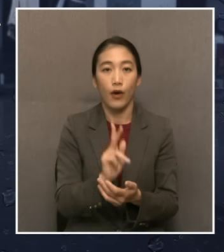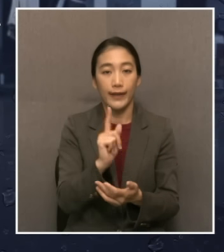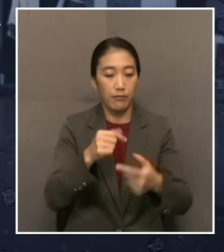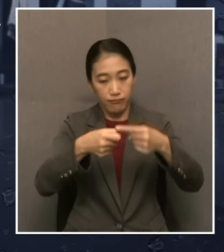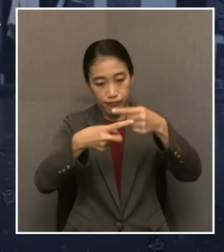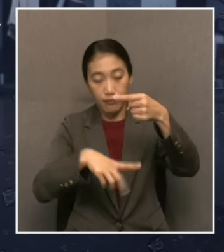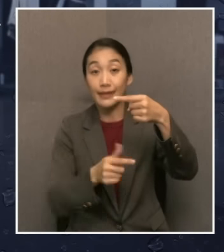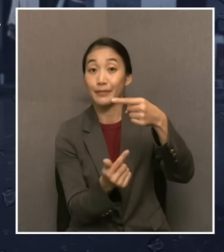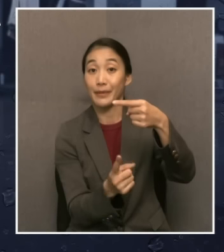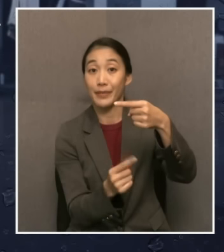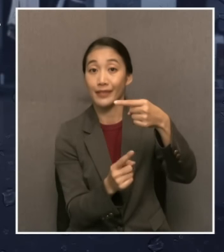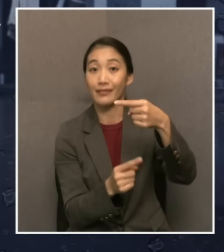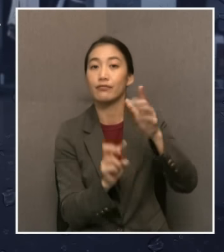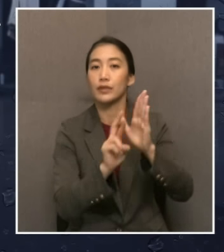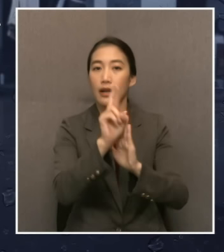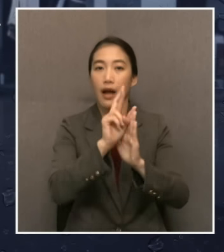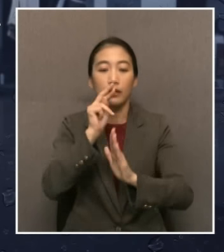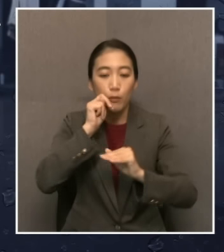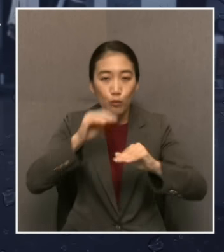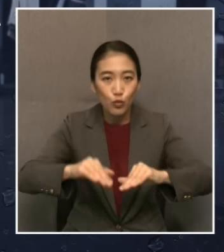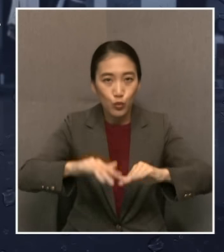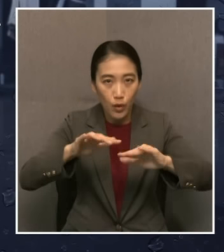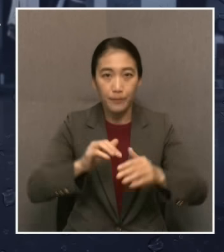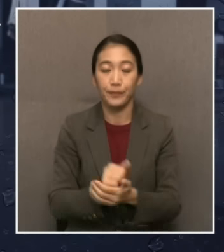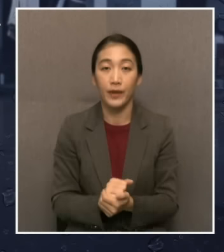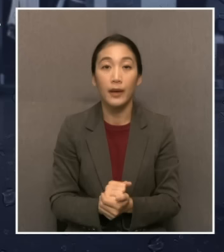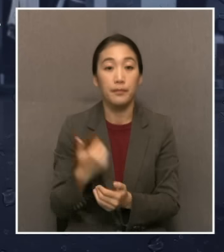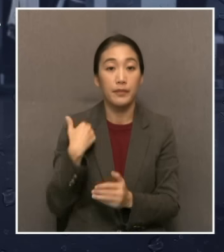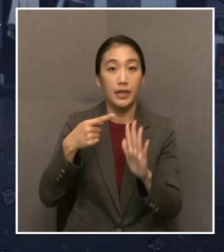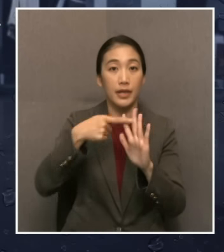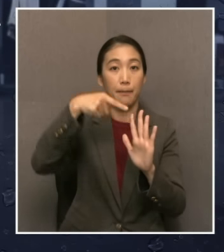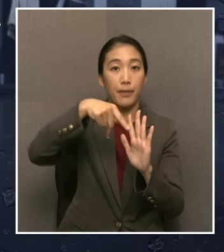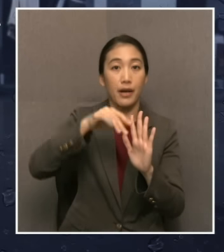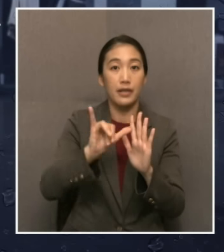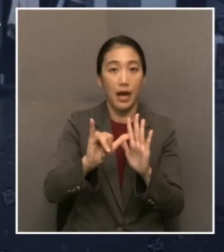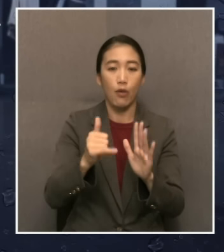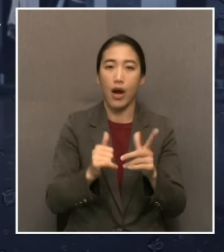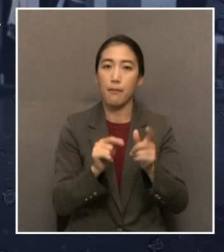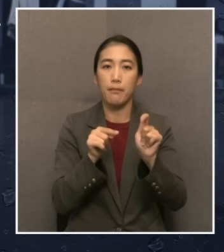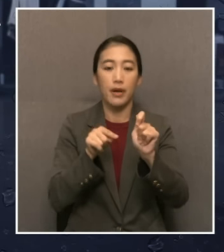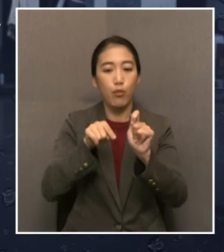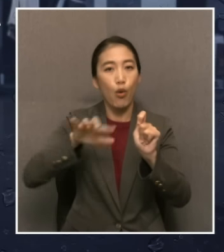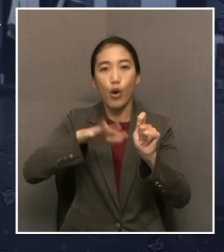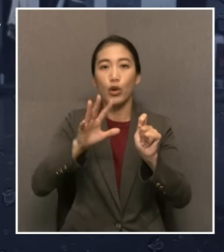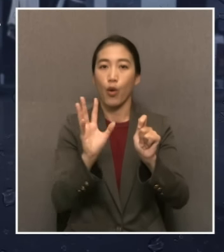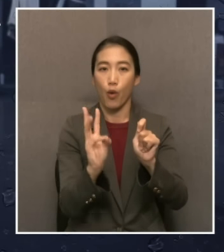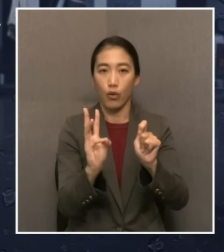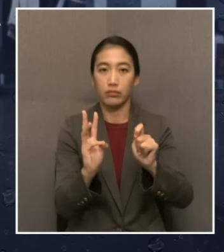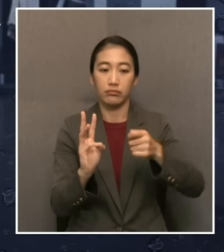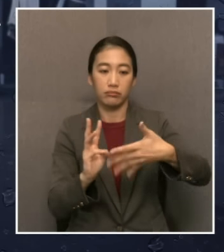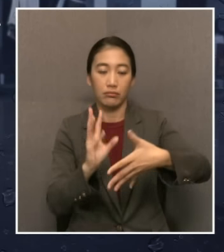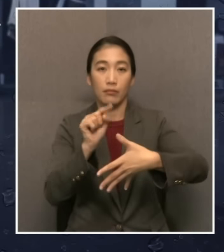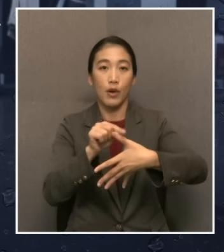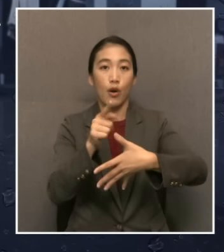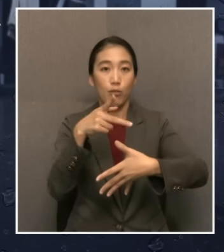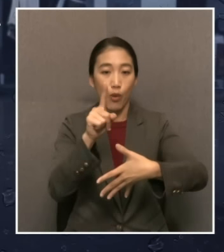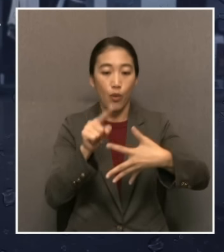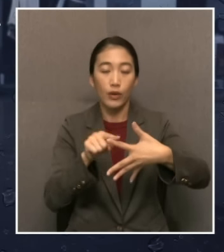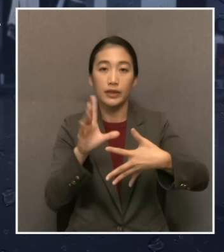2จังหวัดพะเยาค่ะน้ำท่วม 6อำเภอได้แก่อำเภอปงเชียงม่วนดอกคำใต้